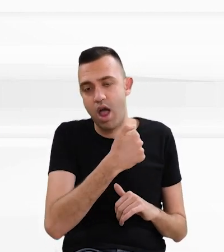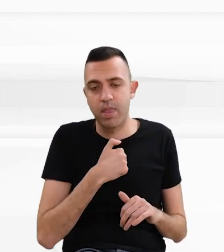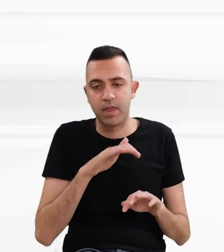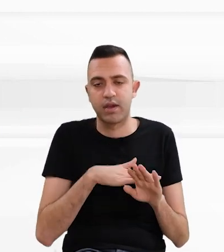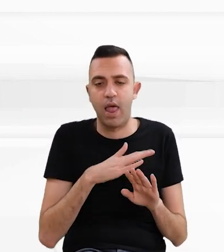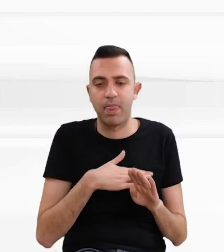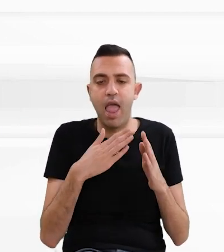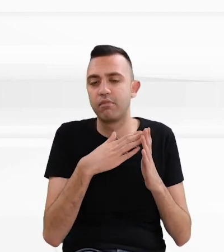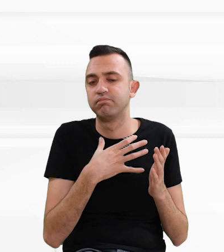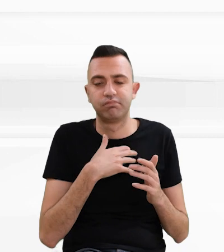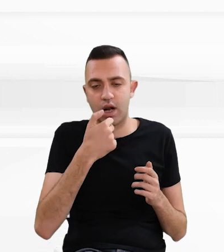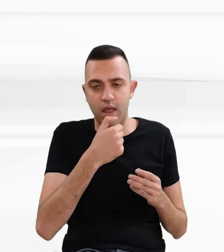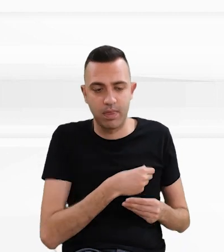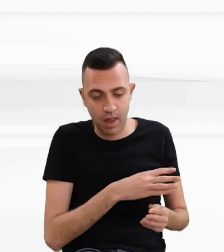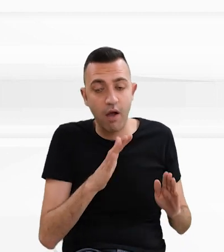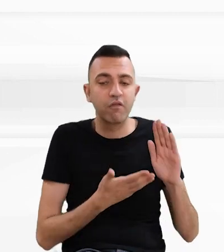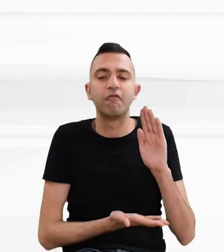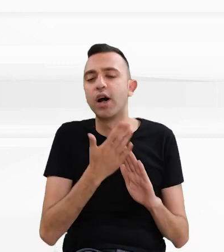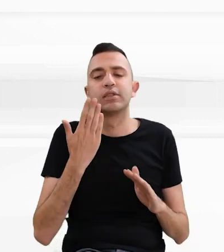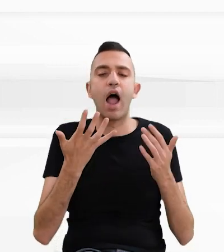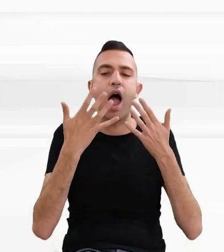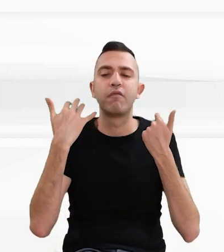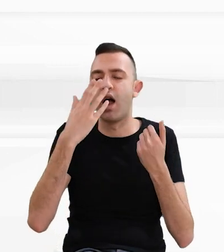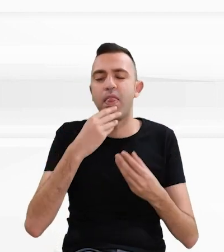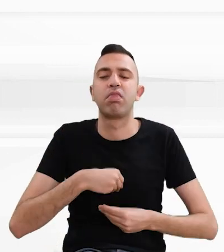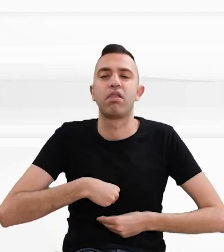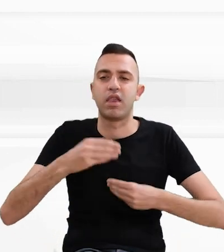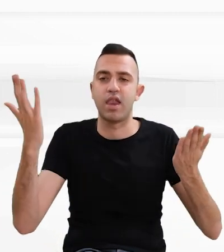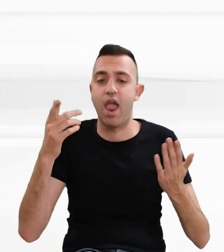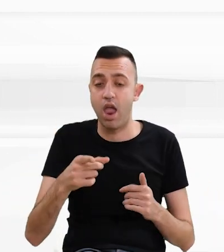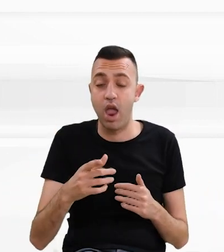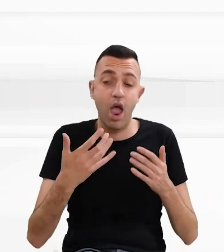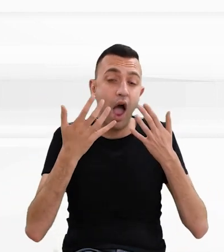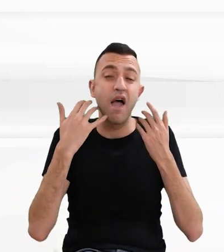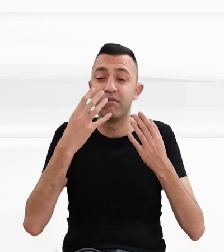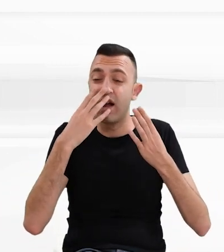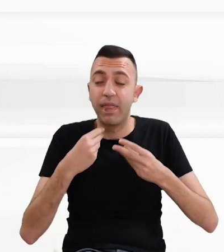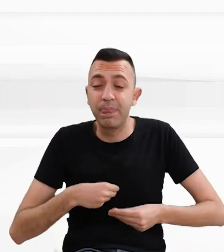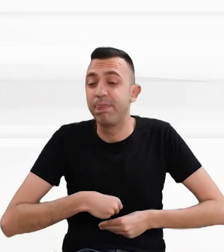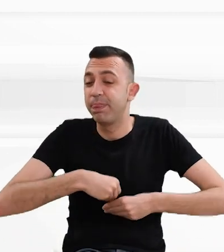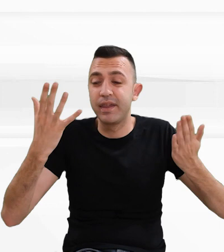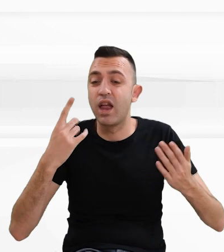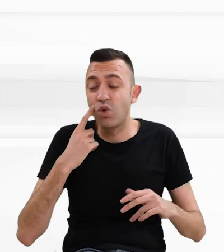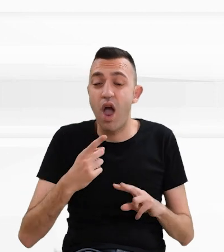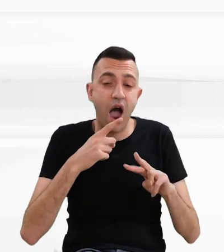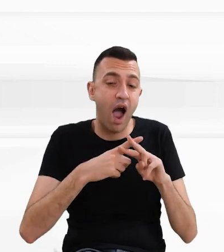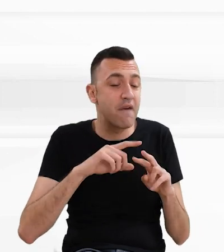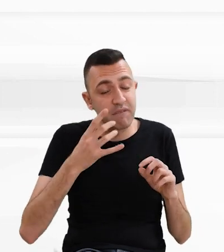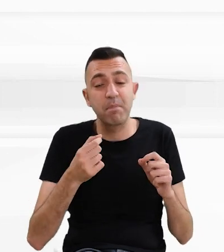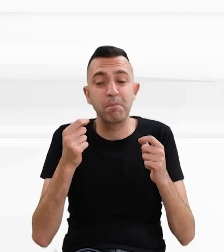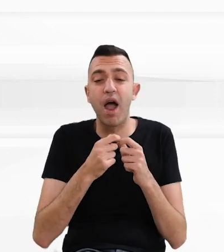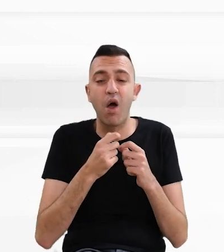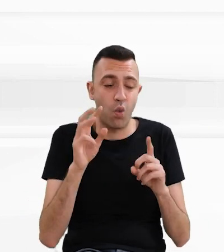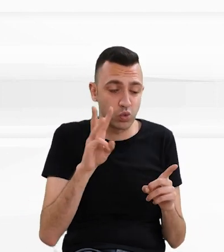beslediği kediler için ayrıldıktan sonra kalan paketleri bir hayvanların alabiliyor Zeynep'in hayvan barınağına verdiği A